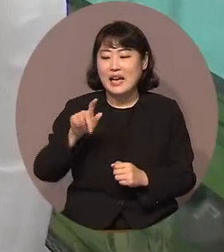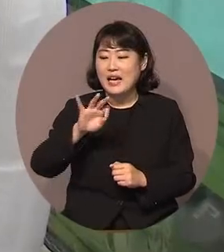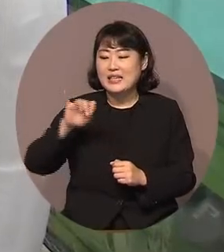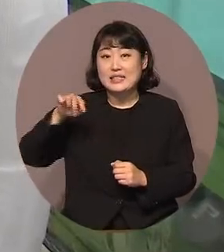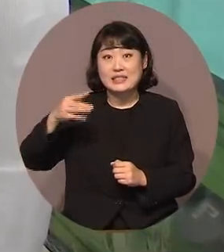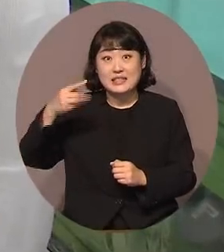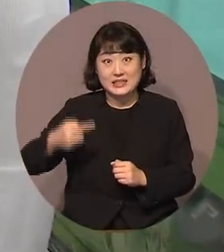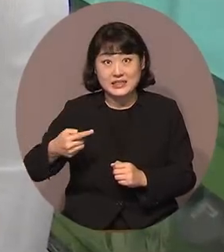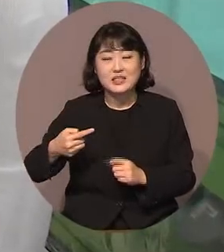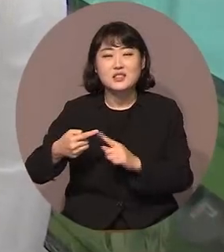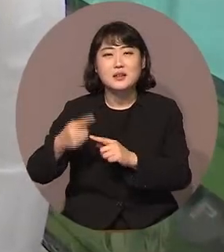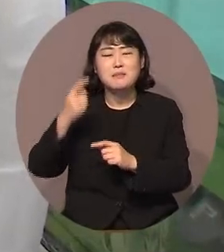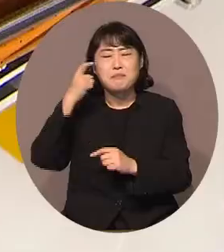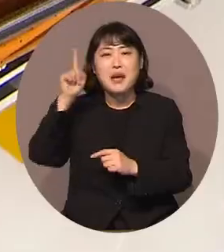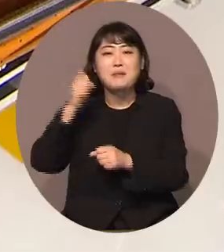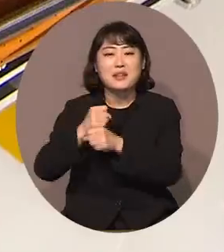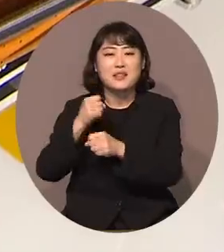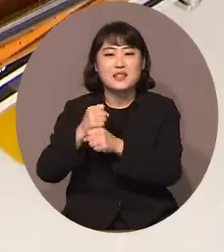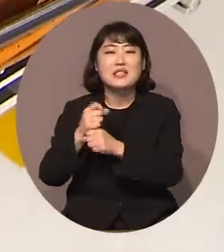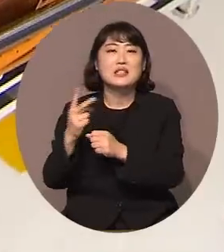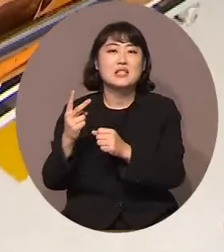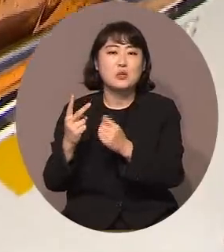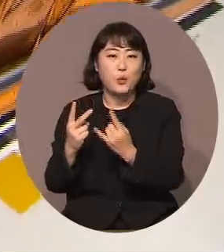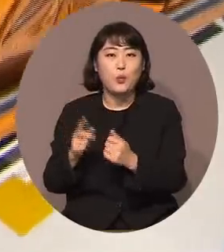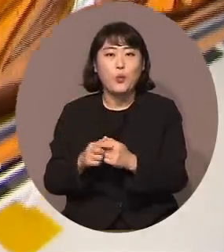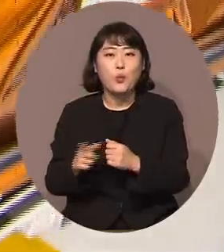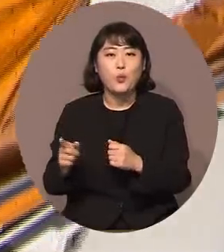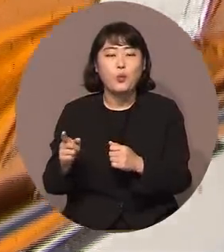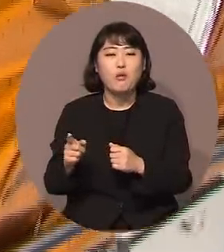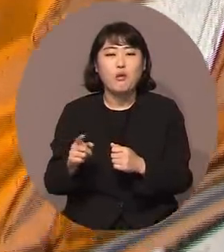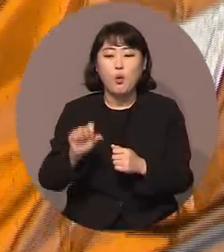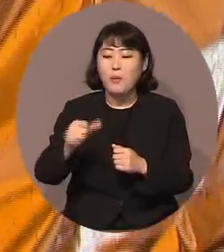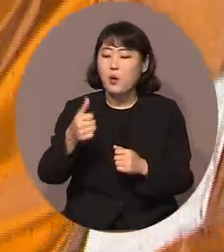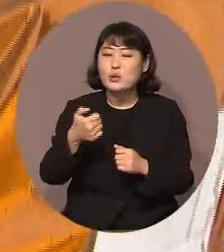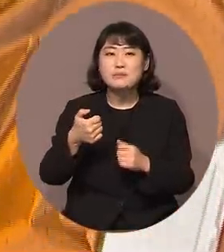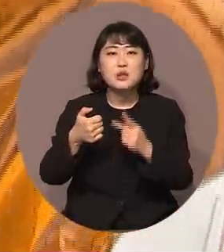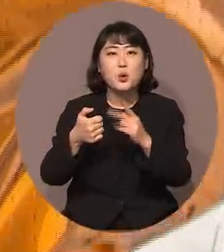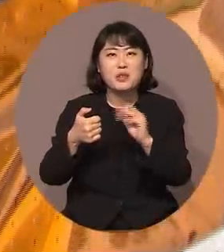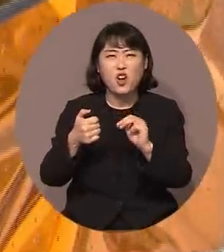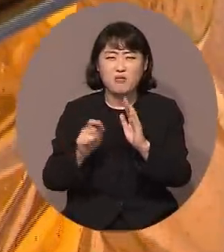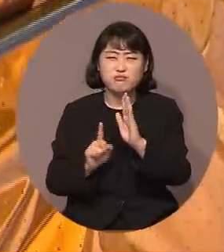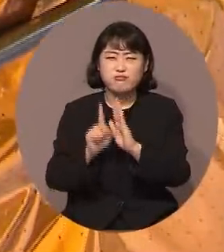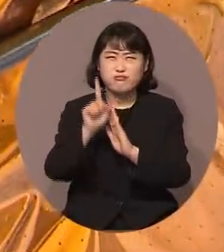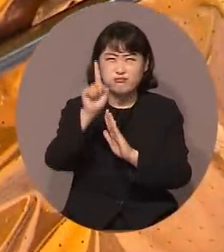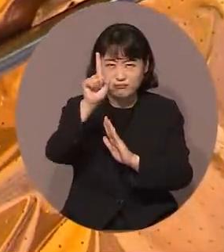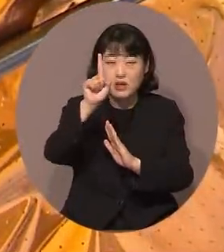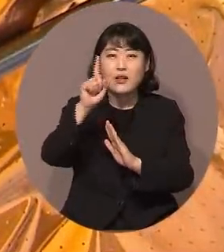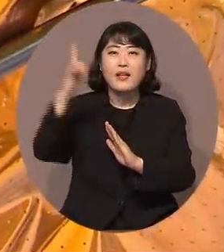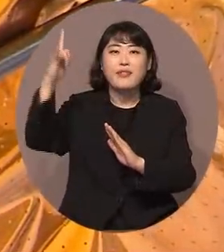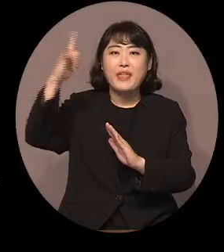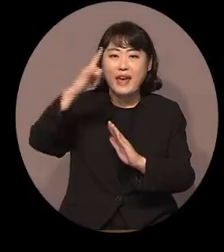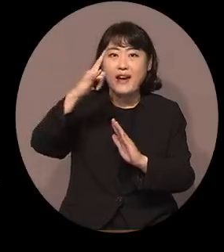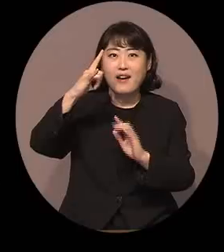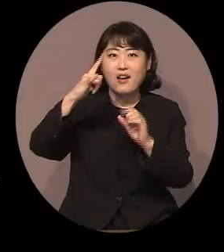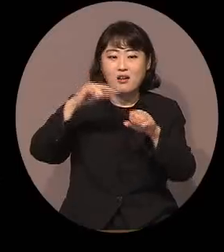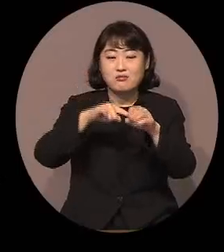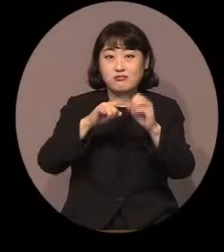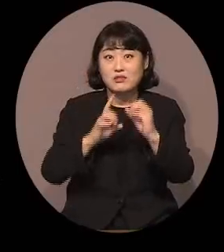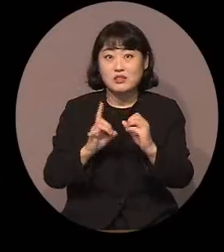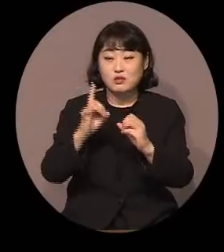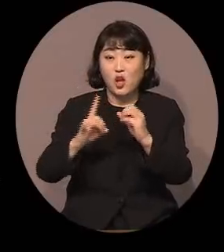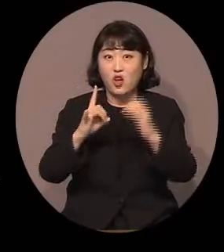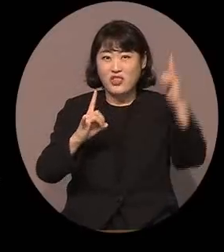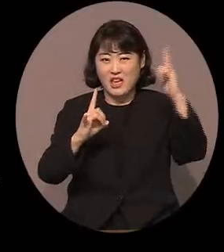소형 위성 2호. 태양빛을 항상 받을 수 있는 550km 고도까지 누리호를 타고 올라간 뒤